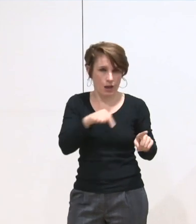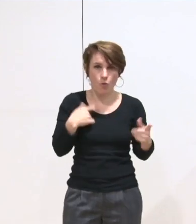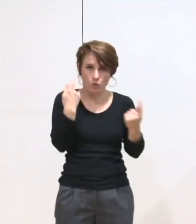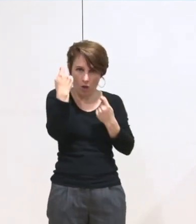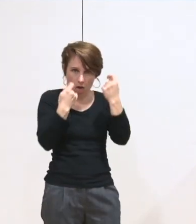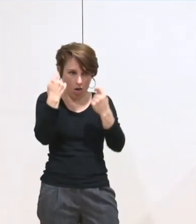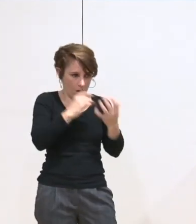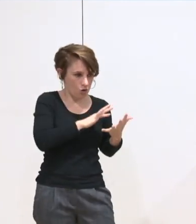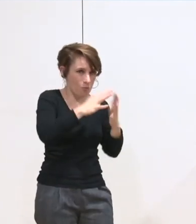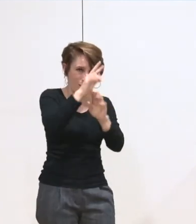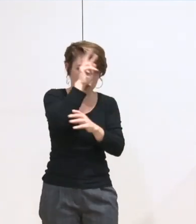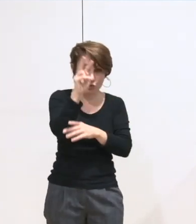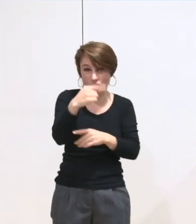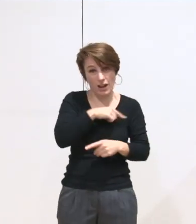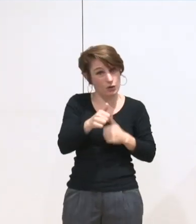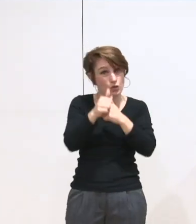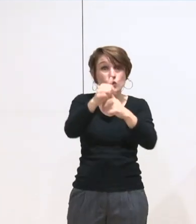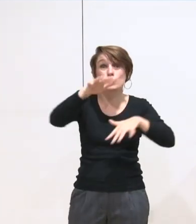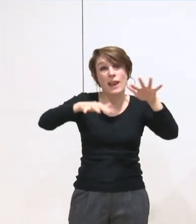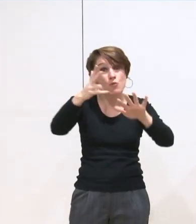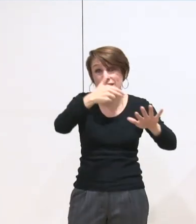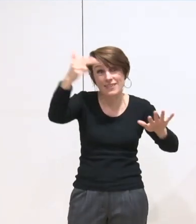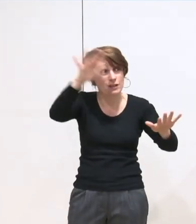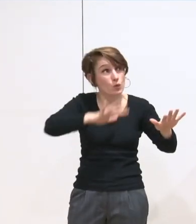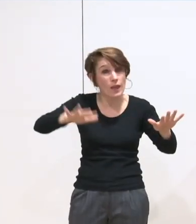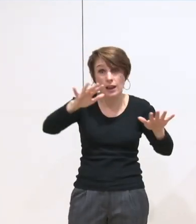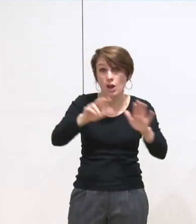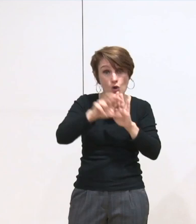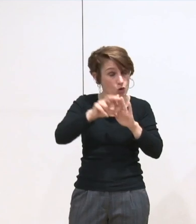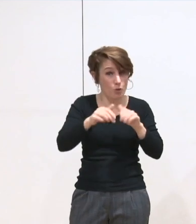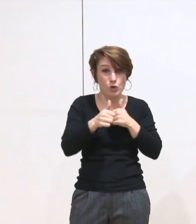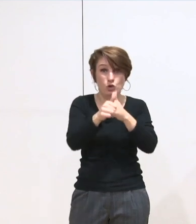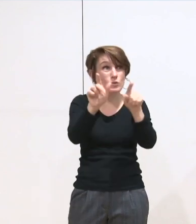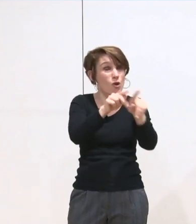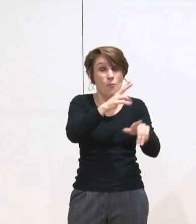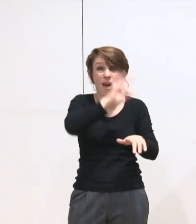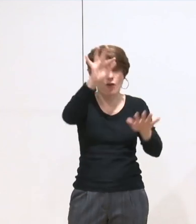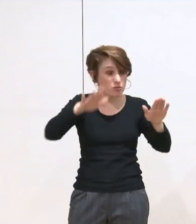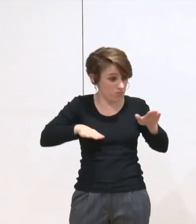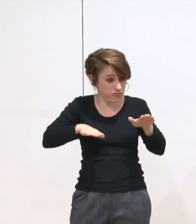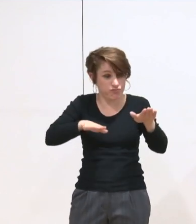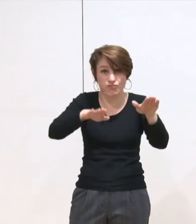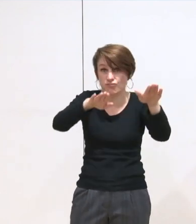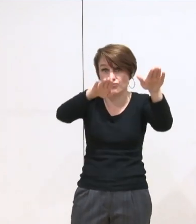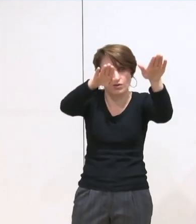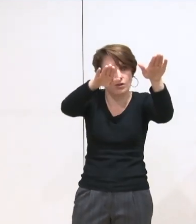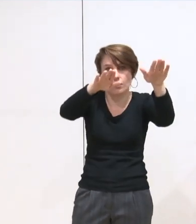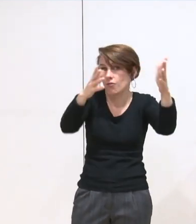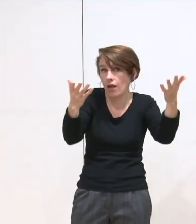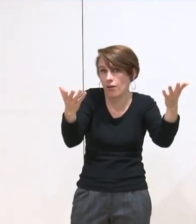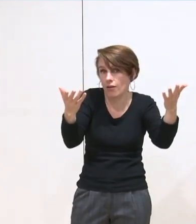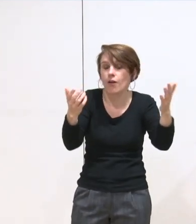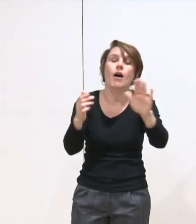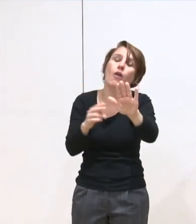évolution générale, dans la moyenne nationale de ces évolutions, ni plus ni moins. Mais je partage avec vous le fait que